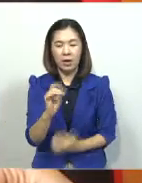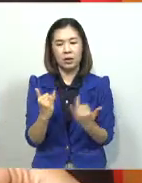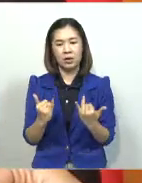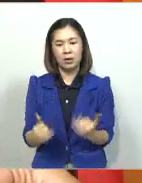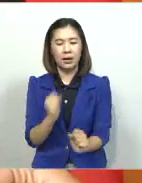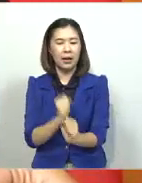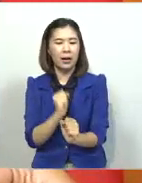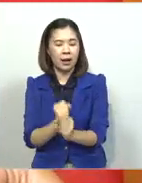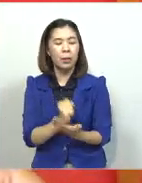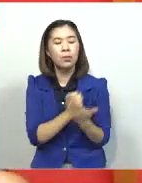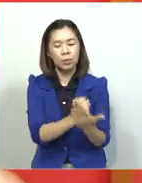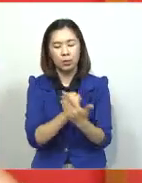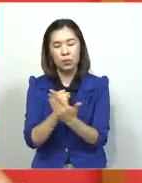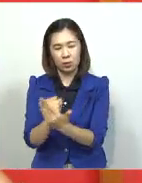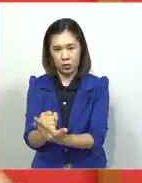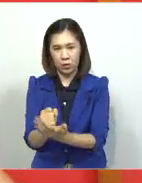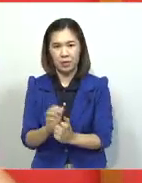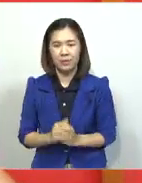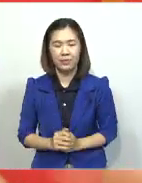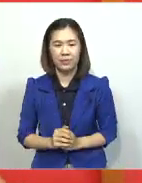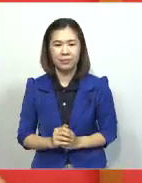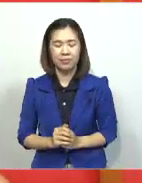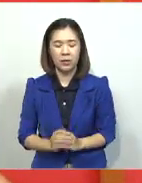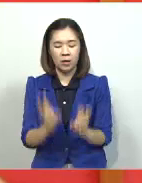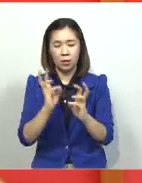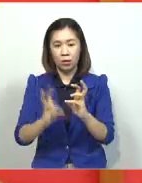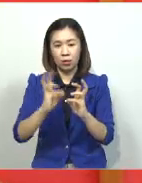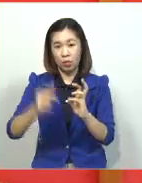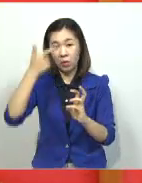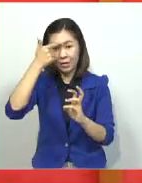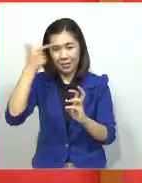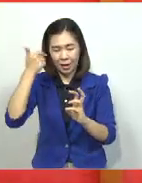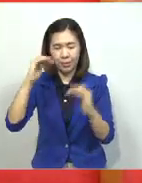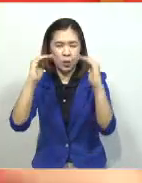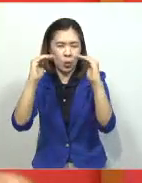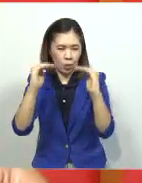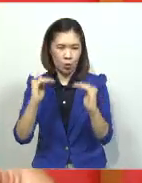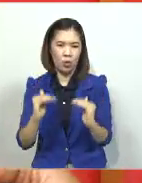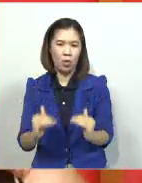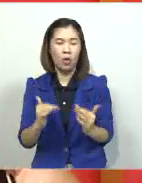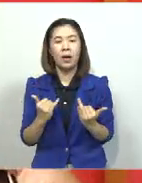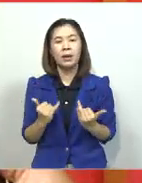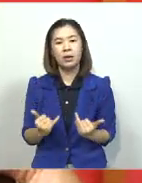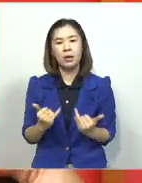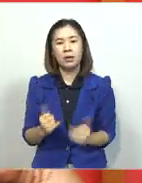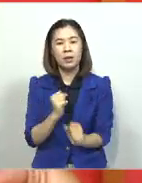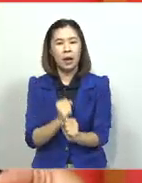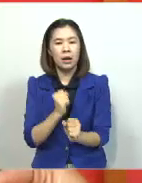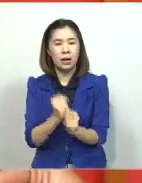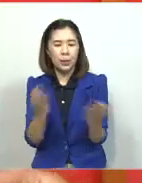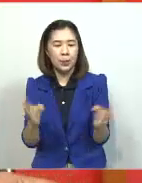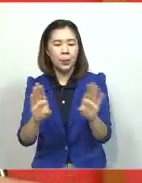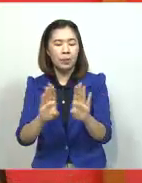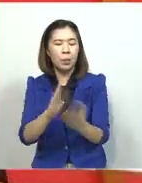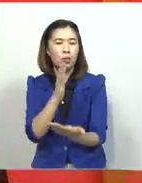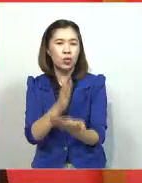าปฏิบัติหน้าที่ช่วยเหลืออยู่เช่นกันแล้วก็เชื่อว่าสถานการณ์ฝุ่นละอองน่าจะลดลงตามลำดับขณะนี้ยังไม่ถึงขั้นต้องทำการปิด